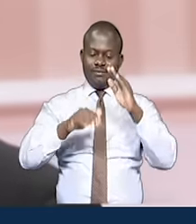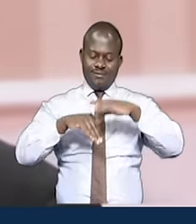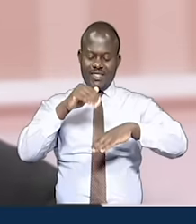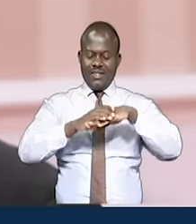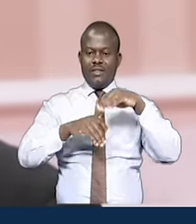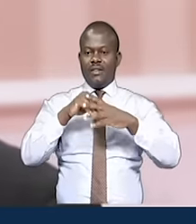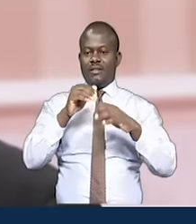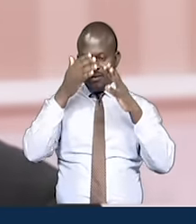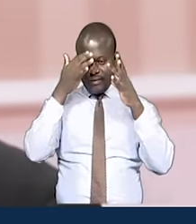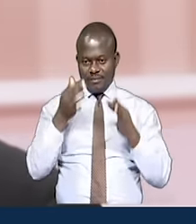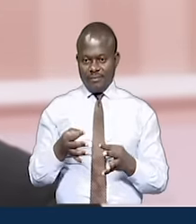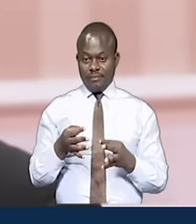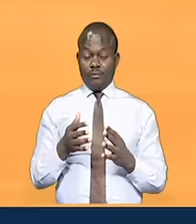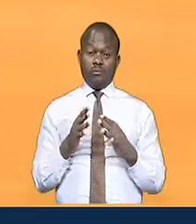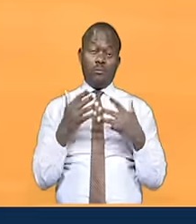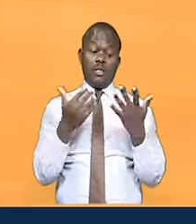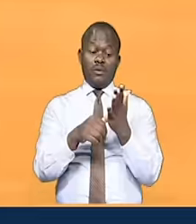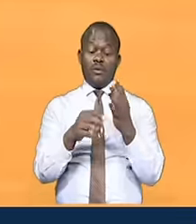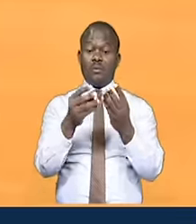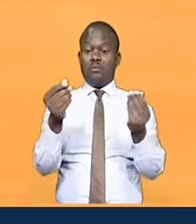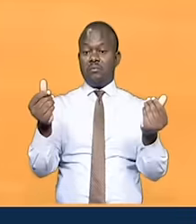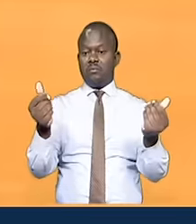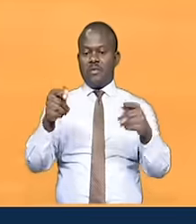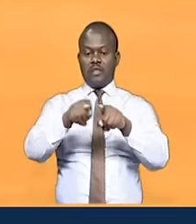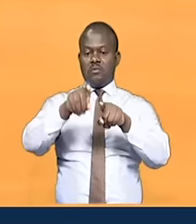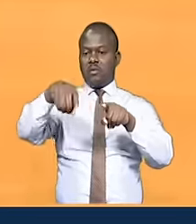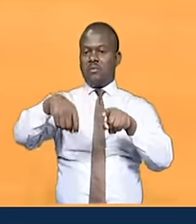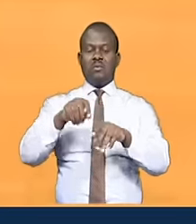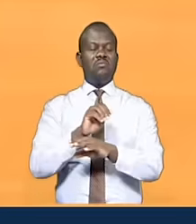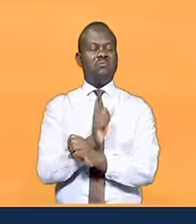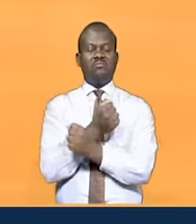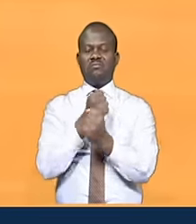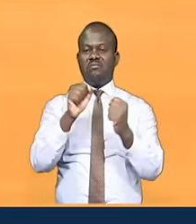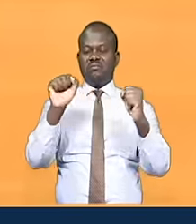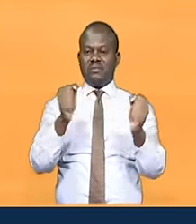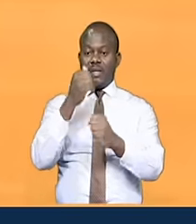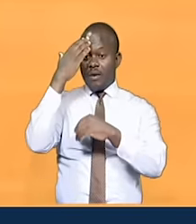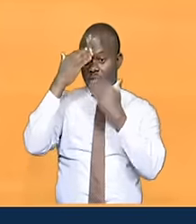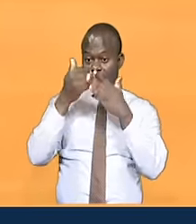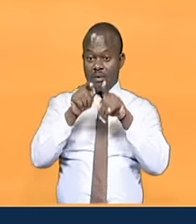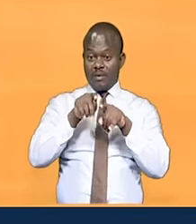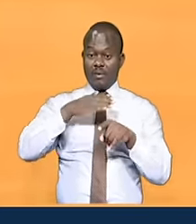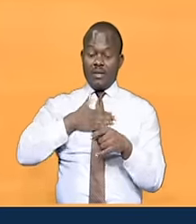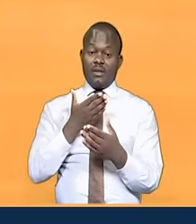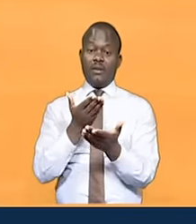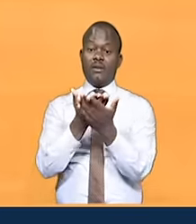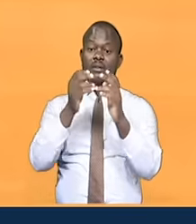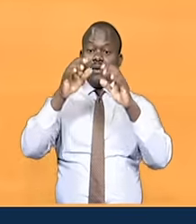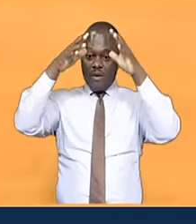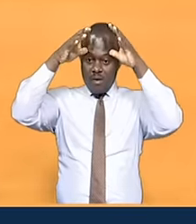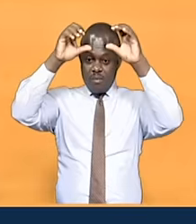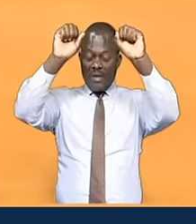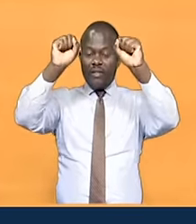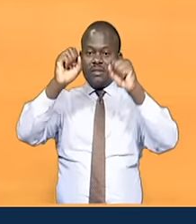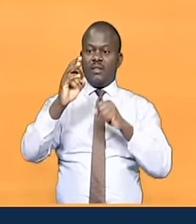mwanzuro bityo ikibazo ntigikemurwe uko bikwiriye Kuko ubwo nanjye nasaba ko Perezida